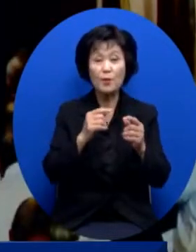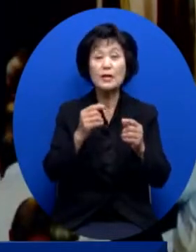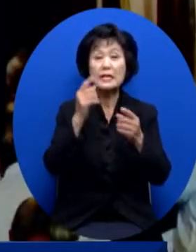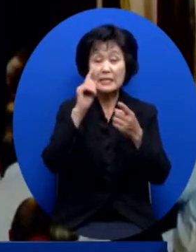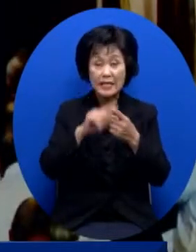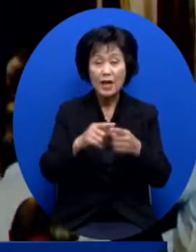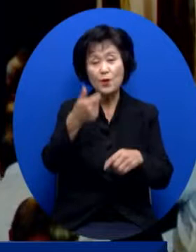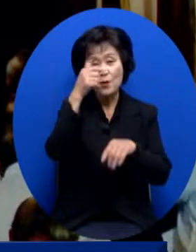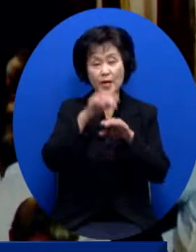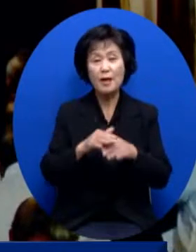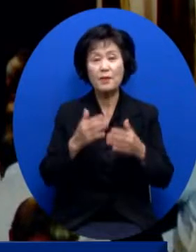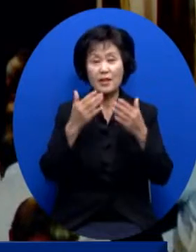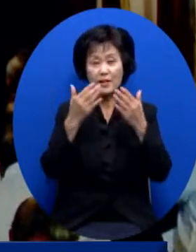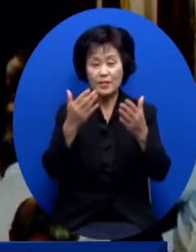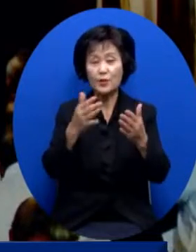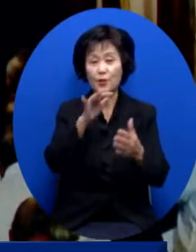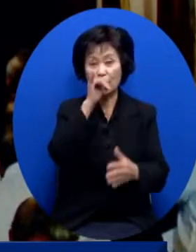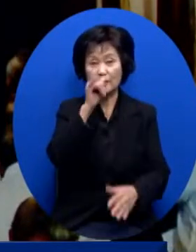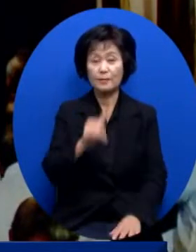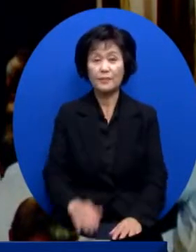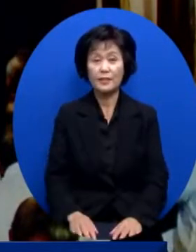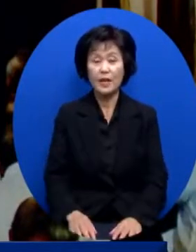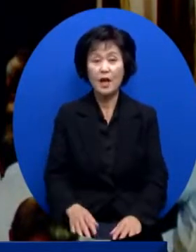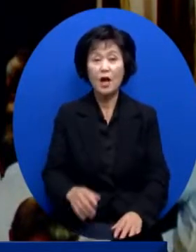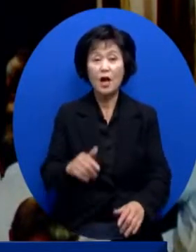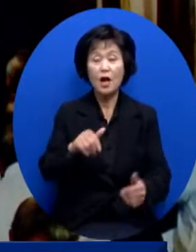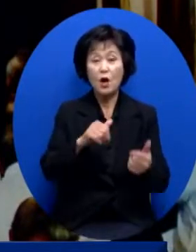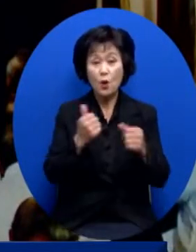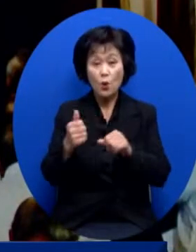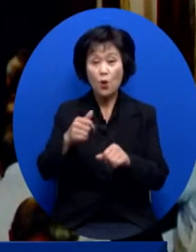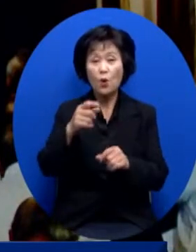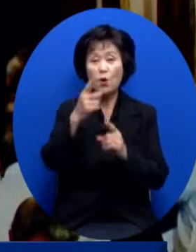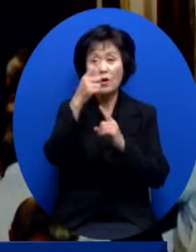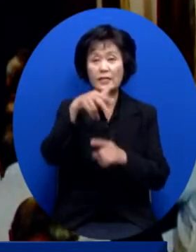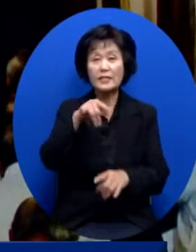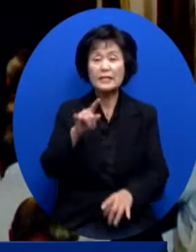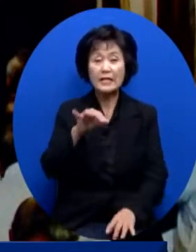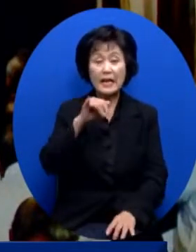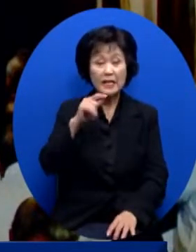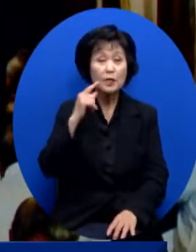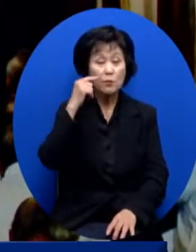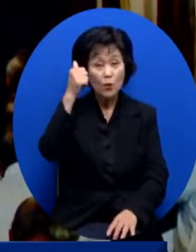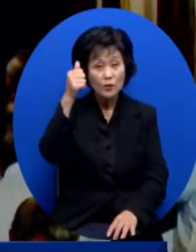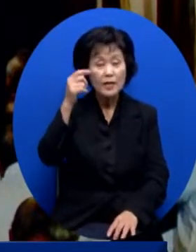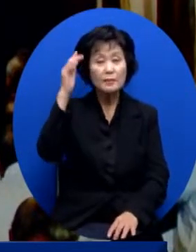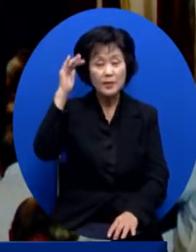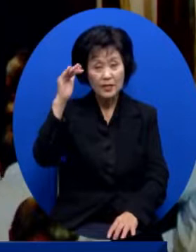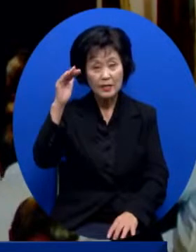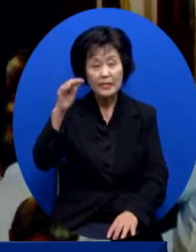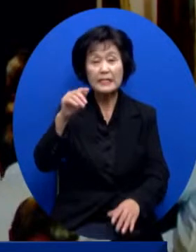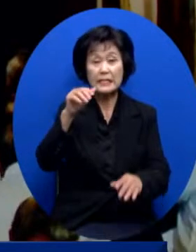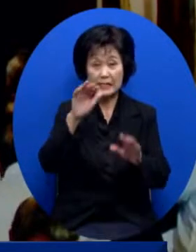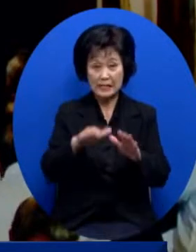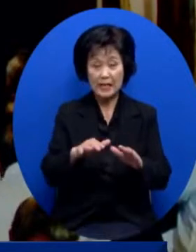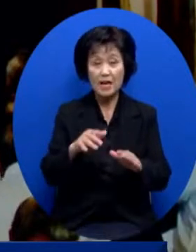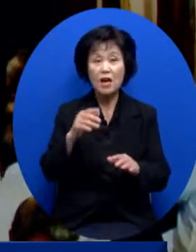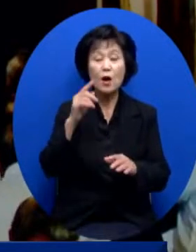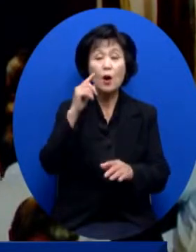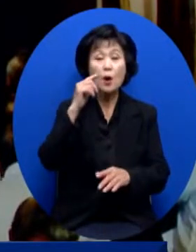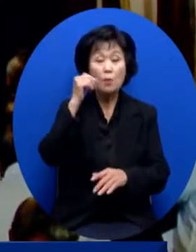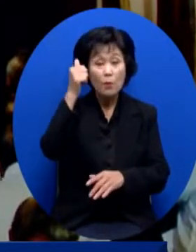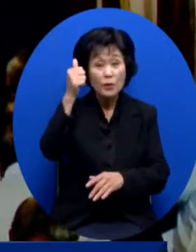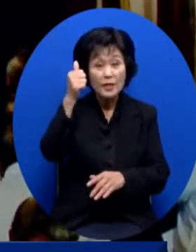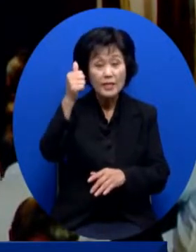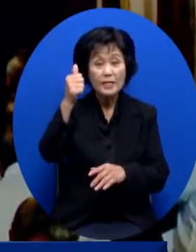총회장을 지내면서도 농촌 목회를 이어간 고 이자익 목사를 기념한 자리인데요. 그의 숭고한 신앙정신을 이어받는